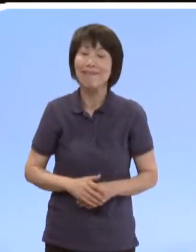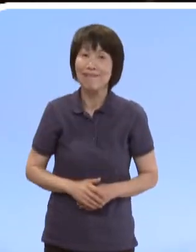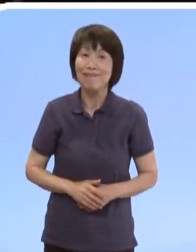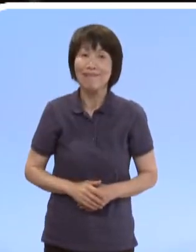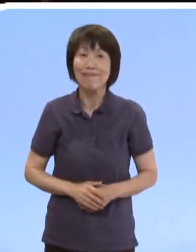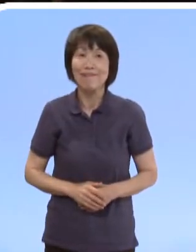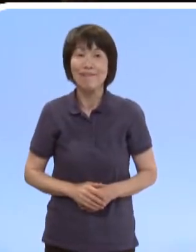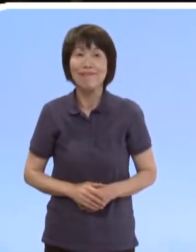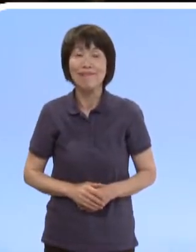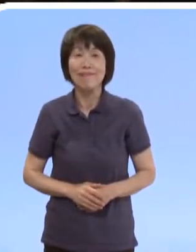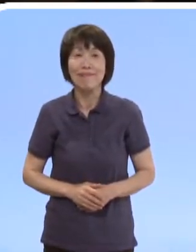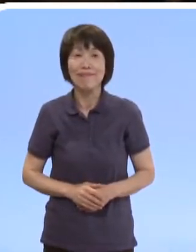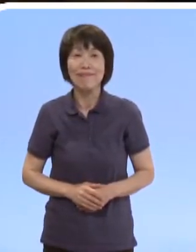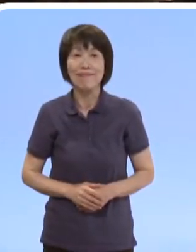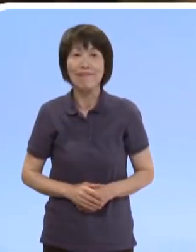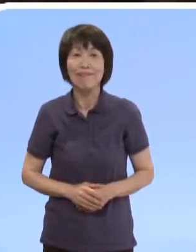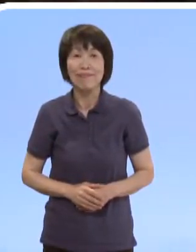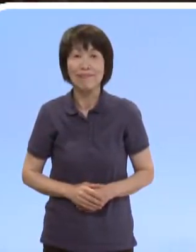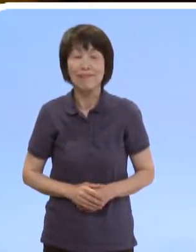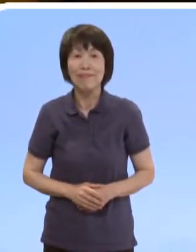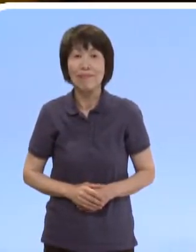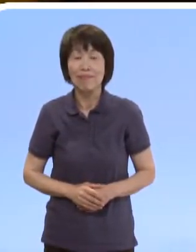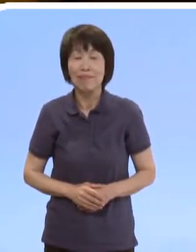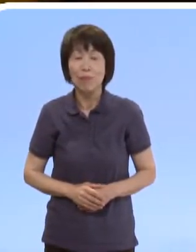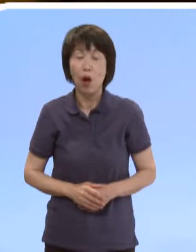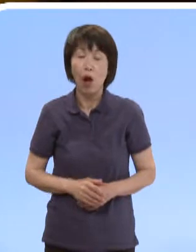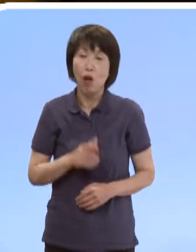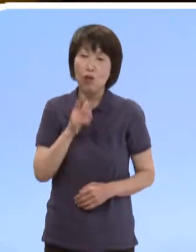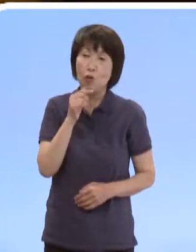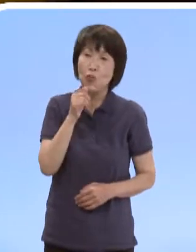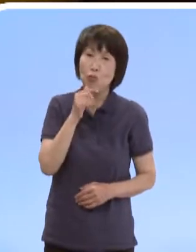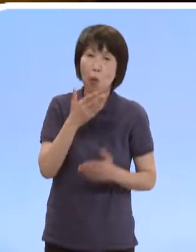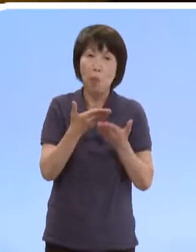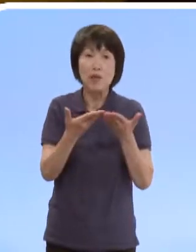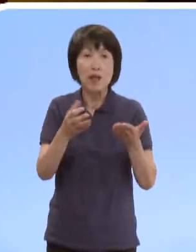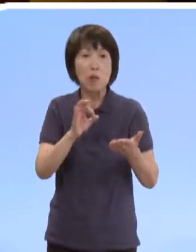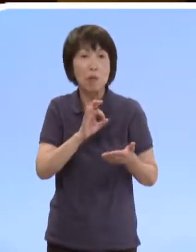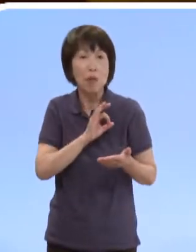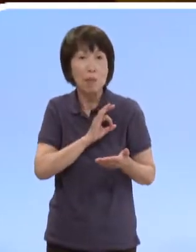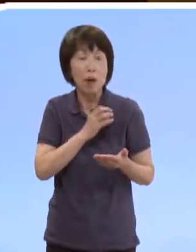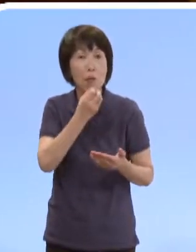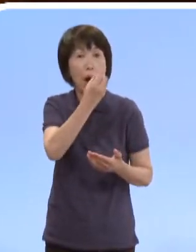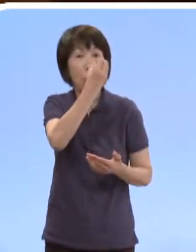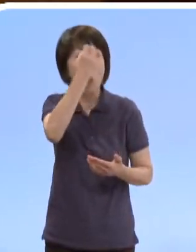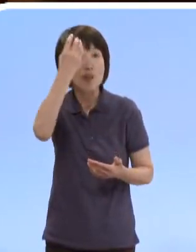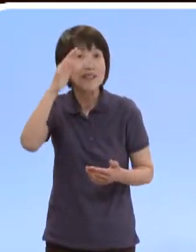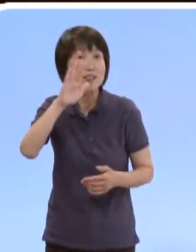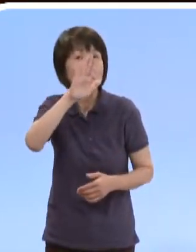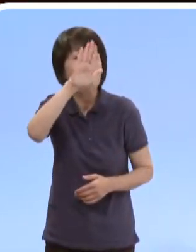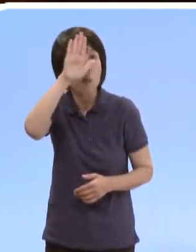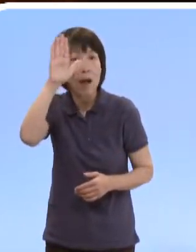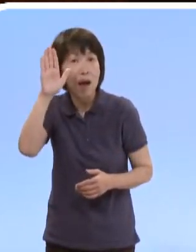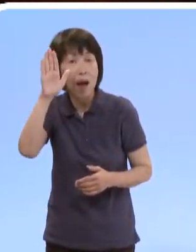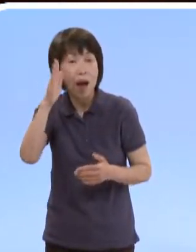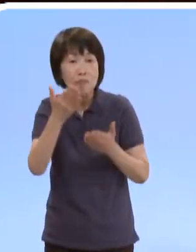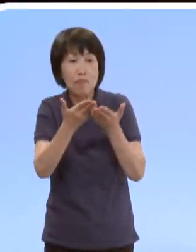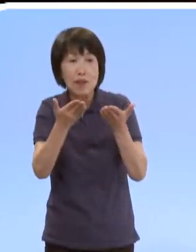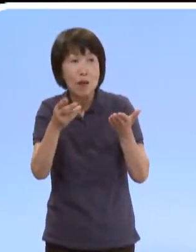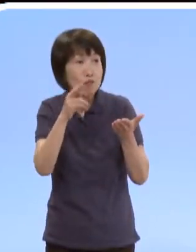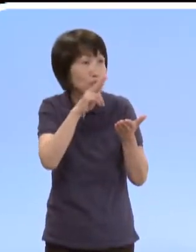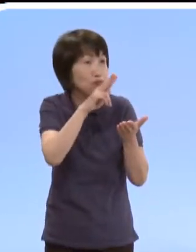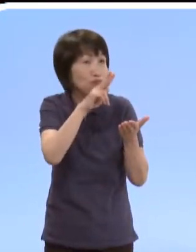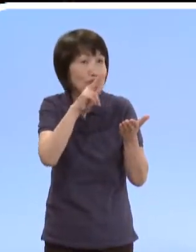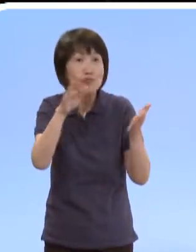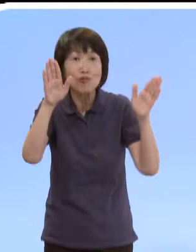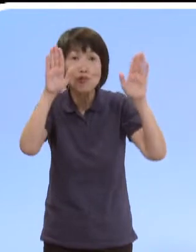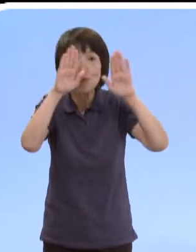お邪魔します。 いらっしゃいませ。 さすがにお店の名前が星空だけあって店内は夜の